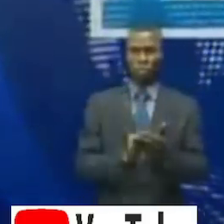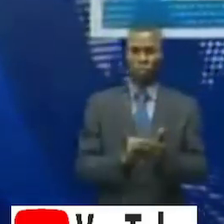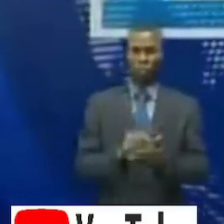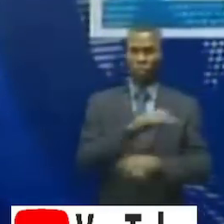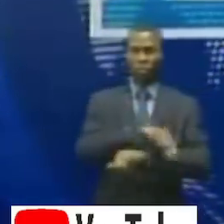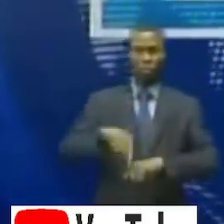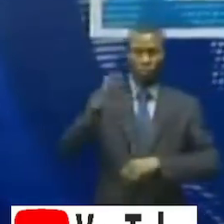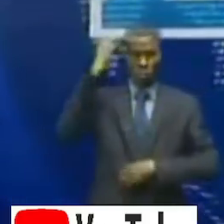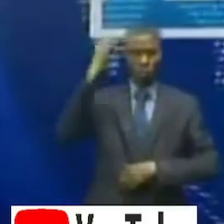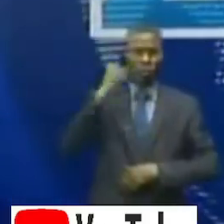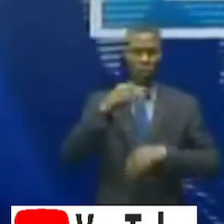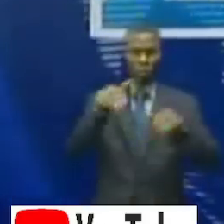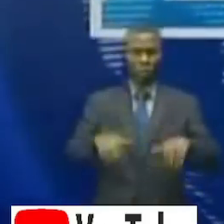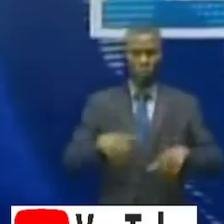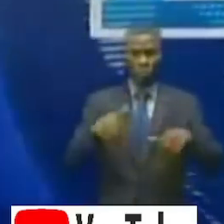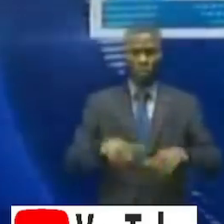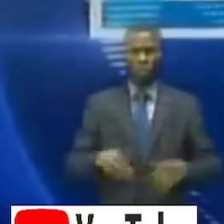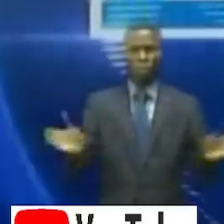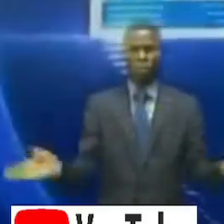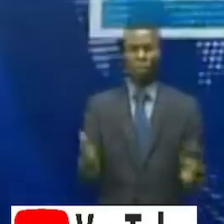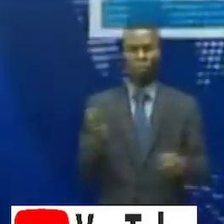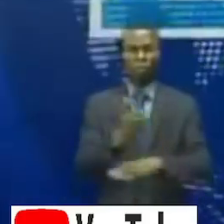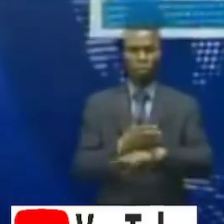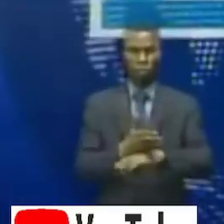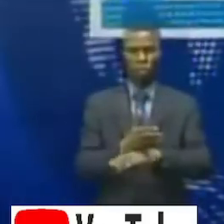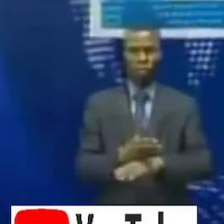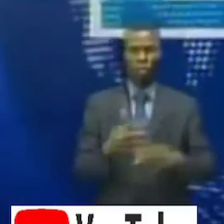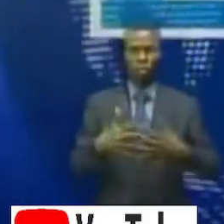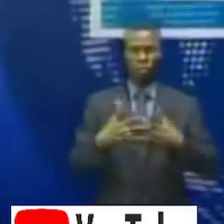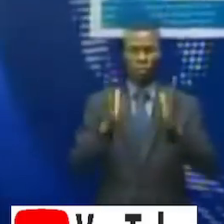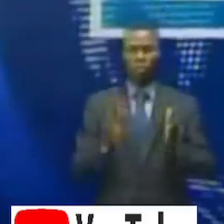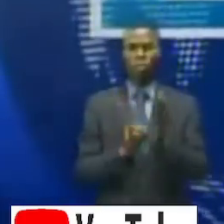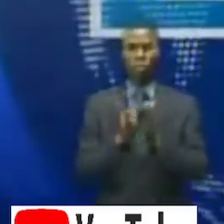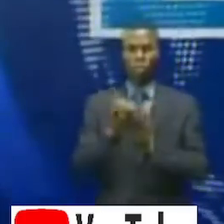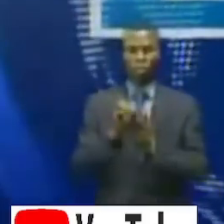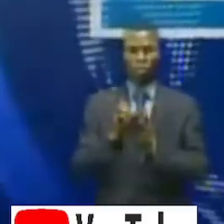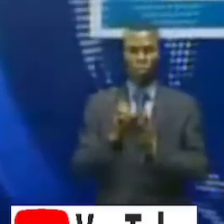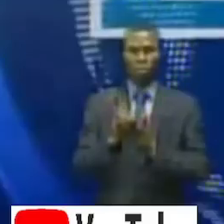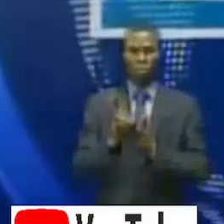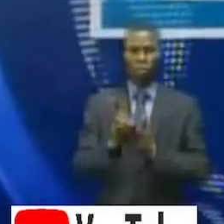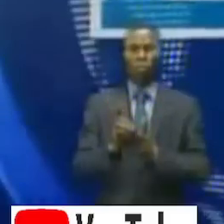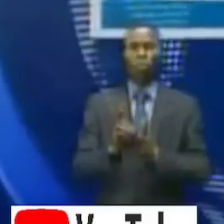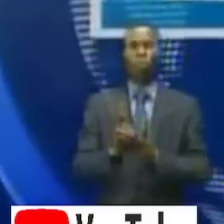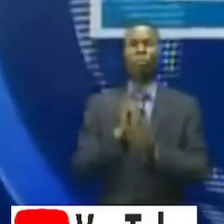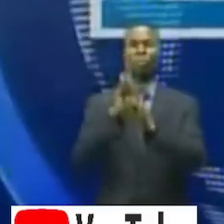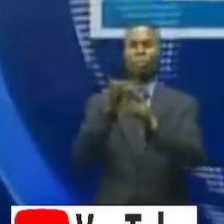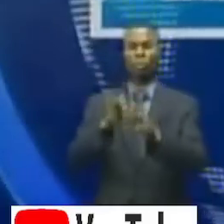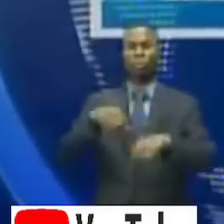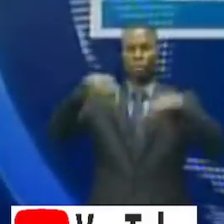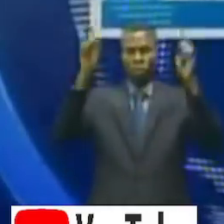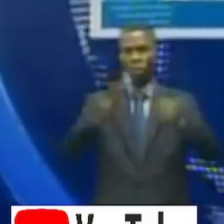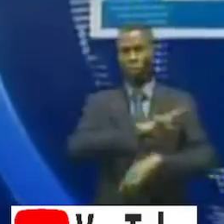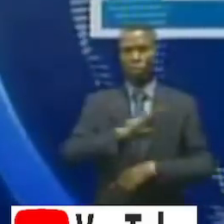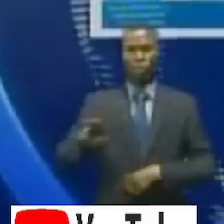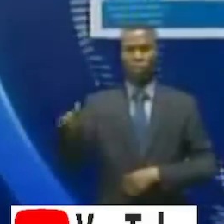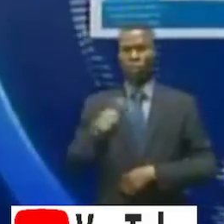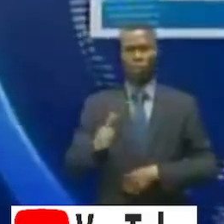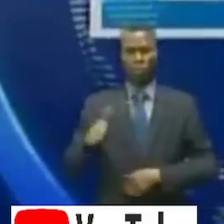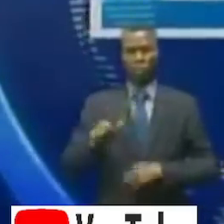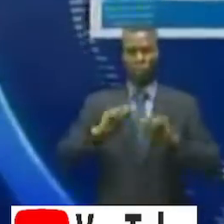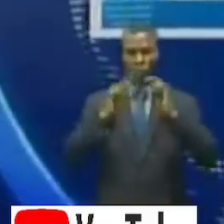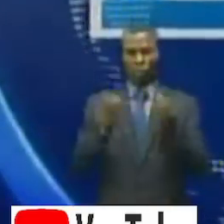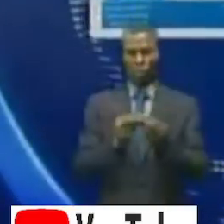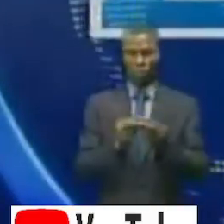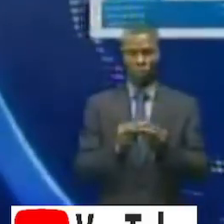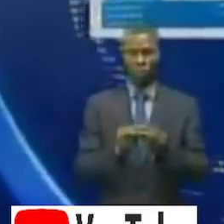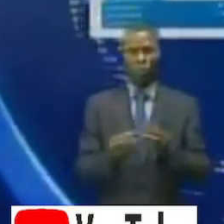ministres de l'Agriculture et élevage ainsi que les partenaires au développement ont validé le rapport de l'exercice du 21e cycle du